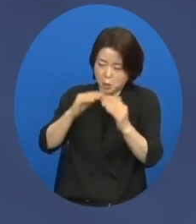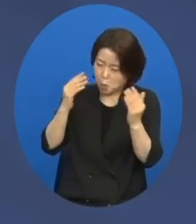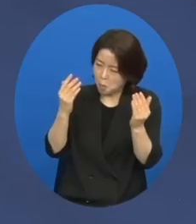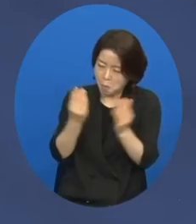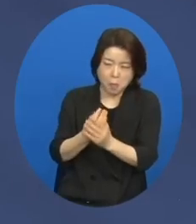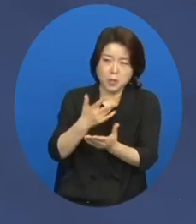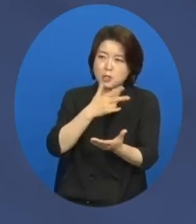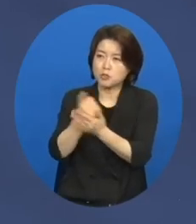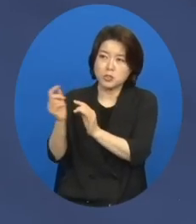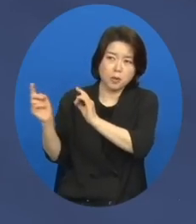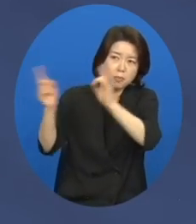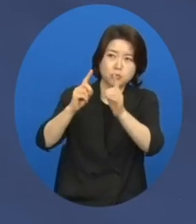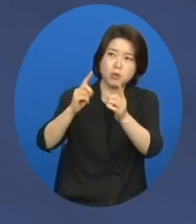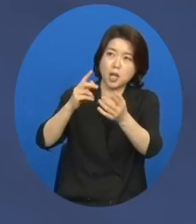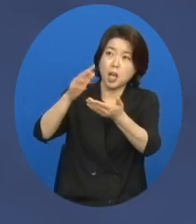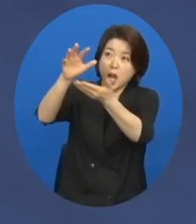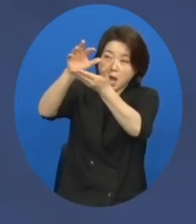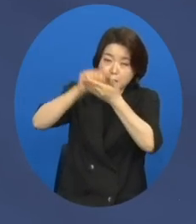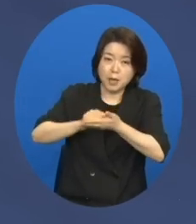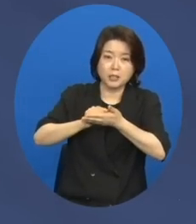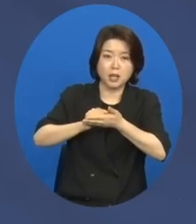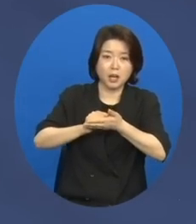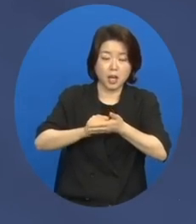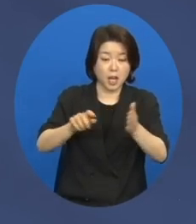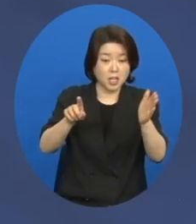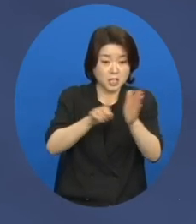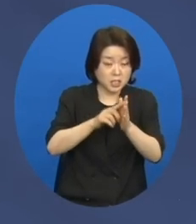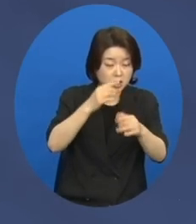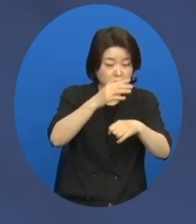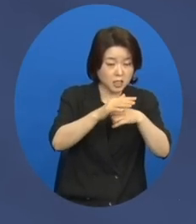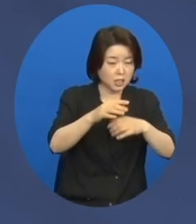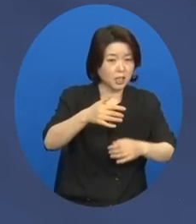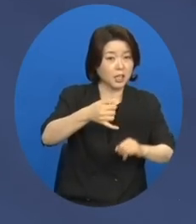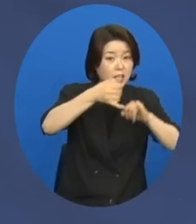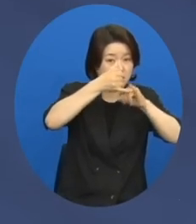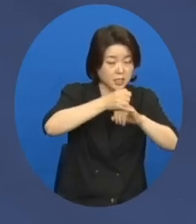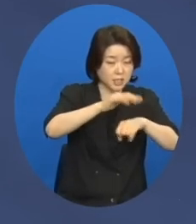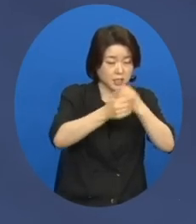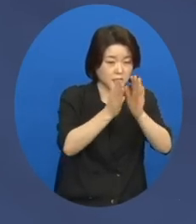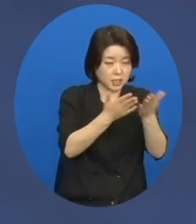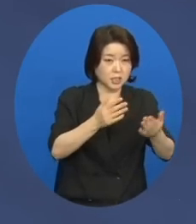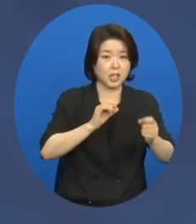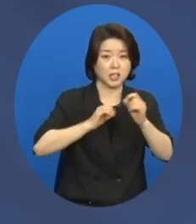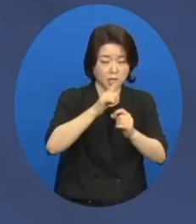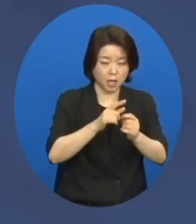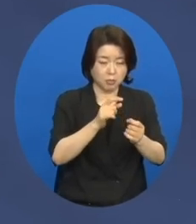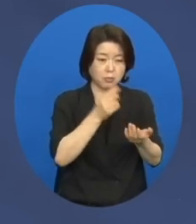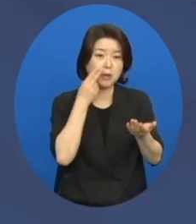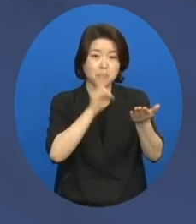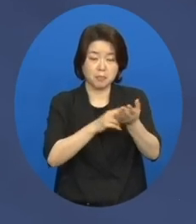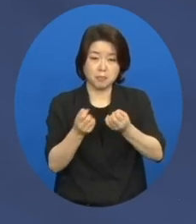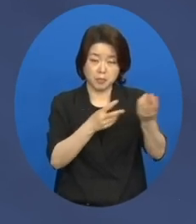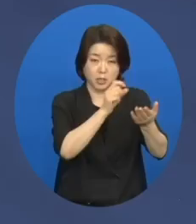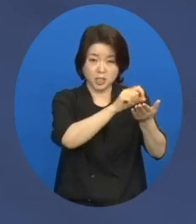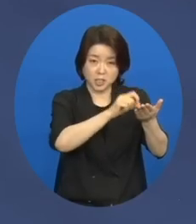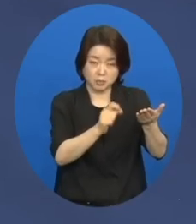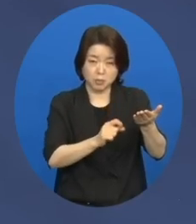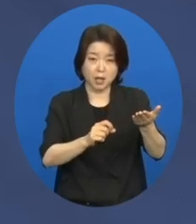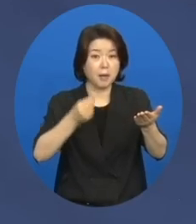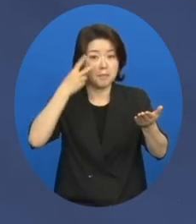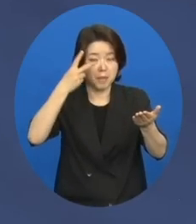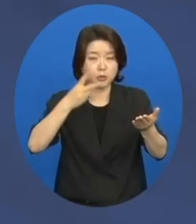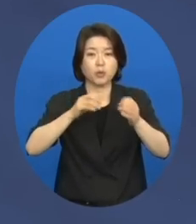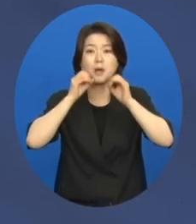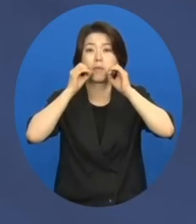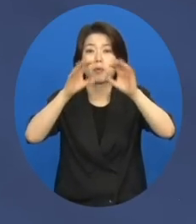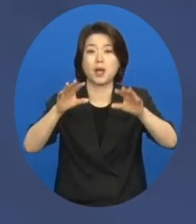주님 부활하신 주님에게서 받아서 신약 성경의 대부분을 서신서 대부분을 기록한 사도 바울이 외친